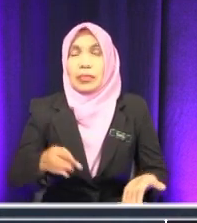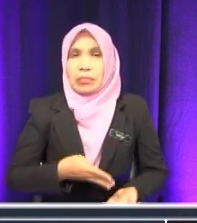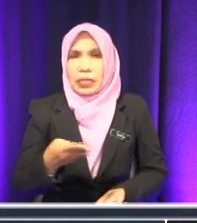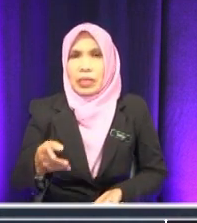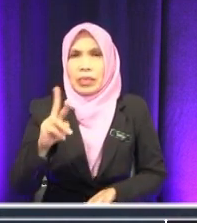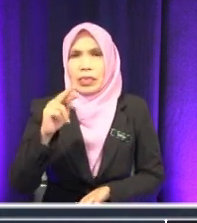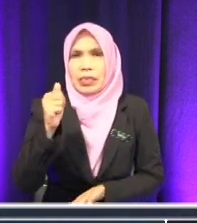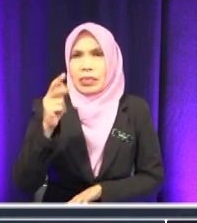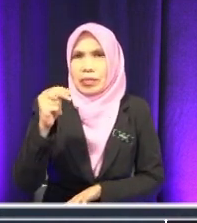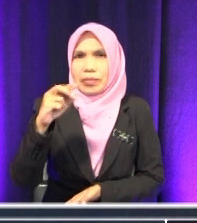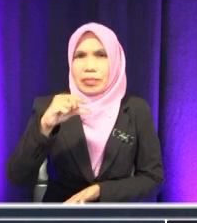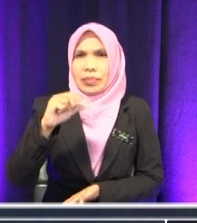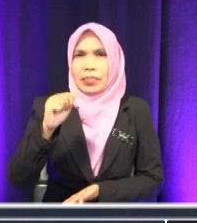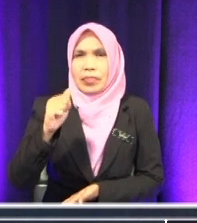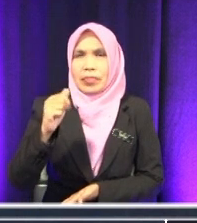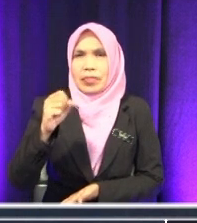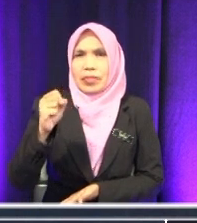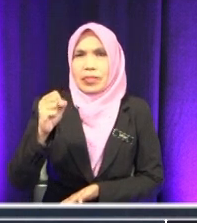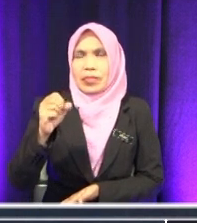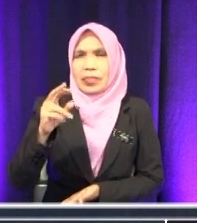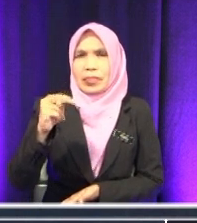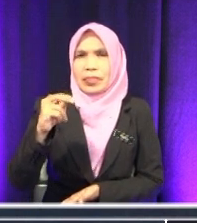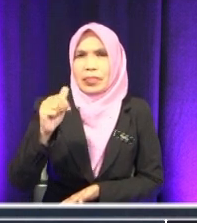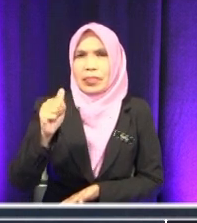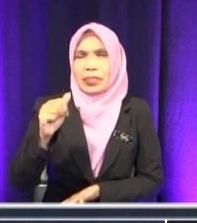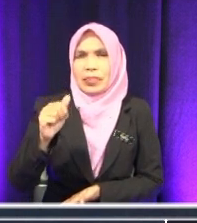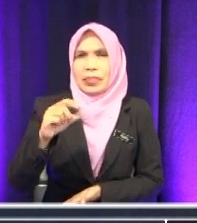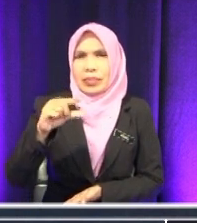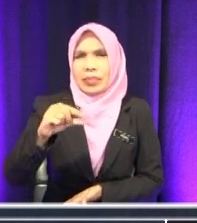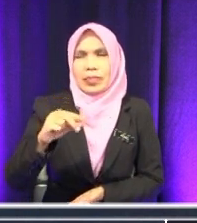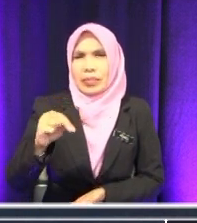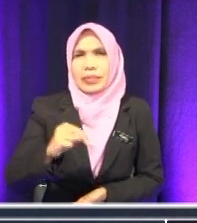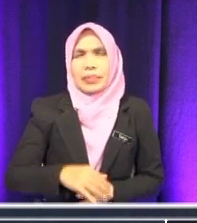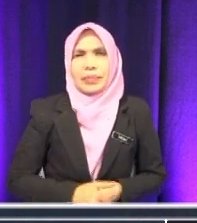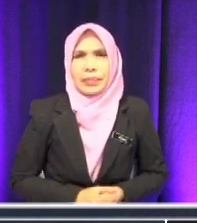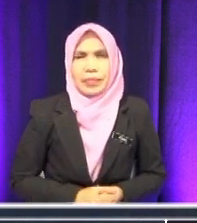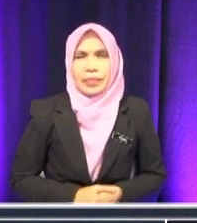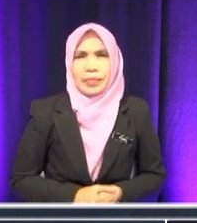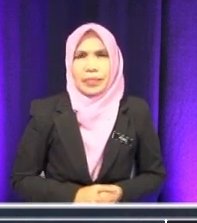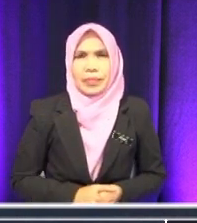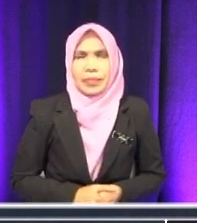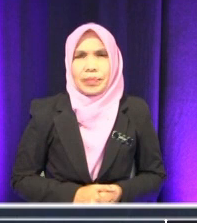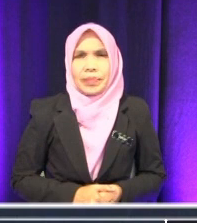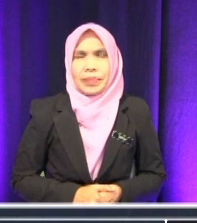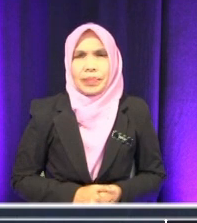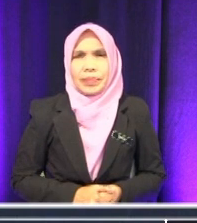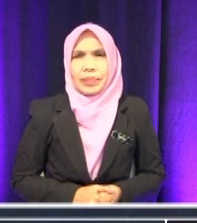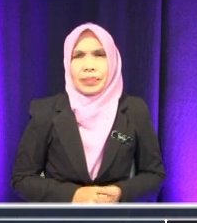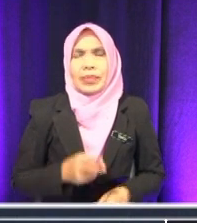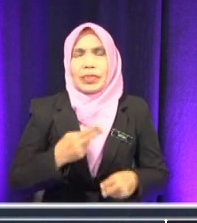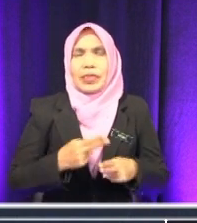Jadi sebenarnya Soalnya ini tanya tentang bahasa festival diberikan fakta dan dia suruh namakan